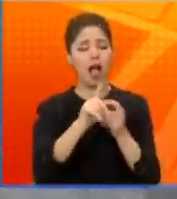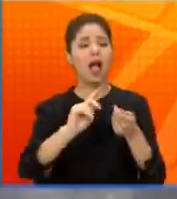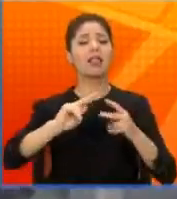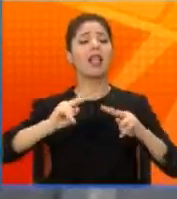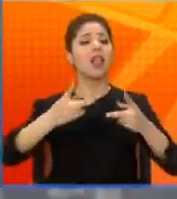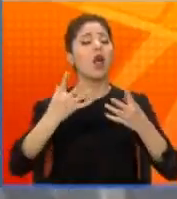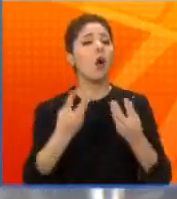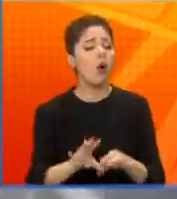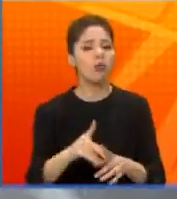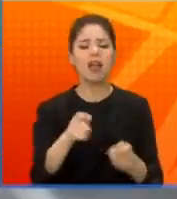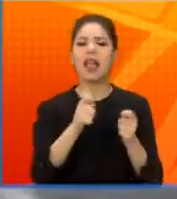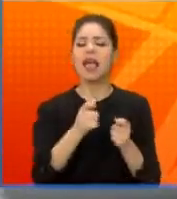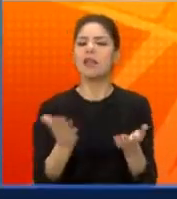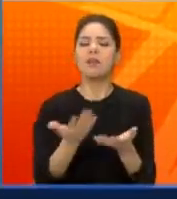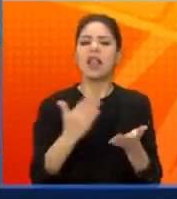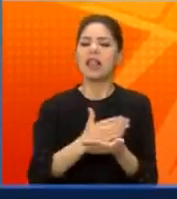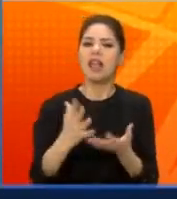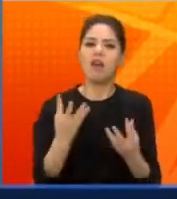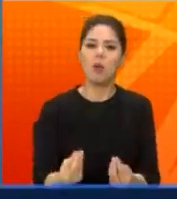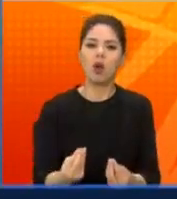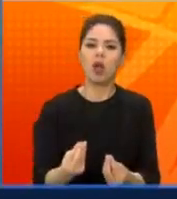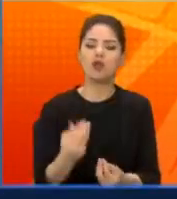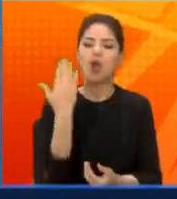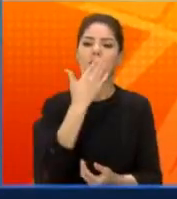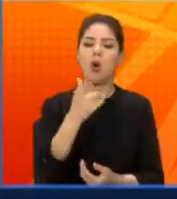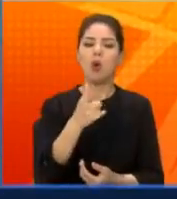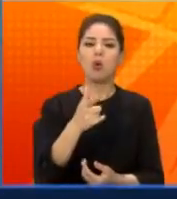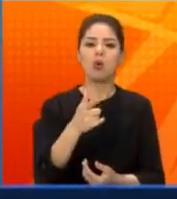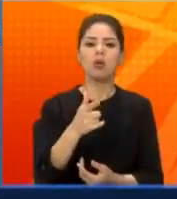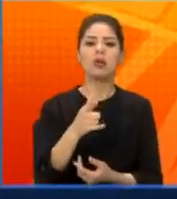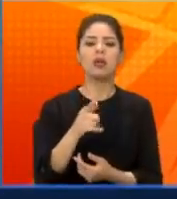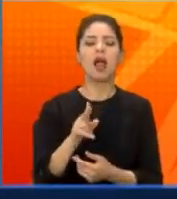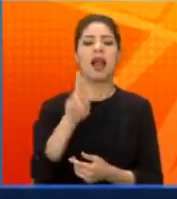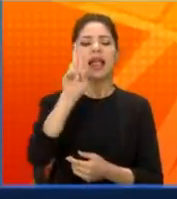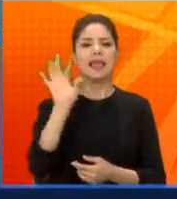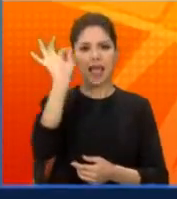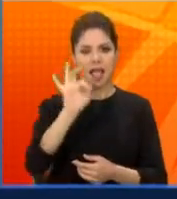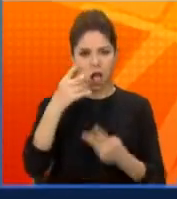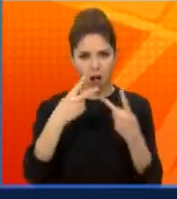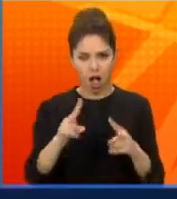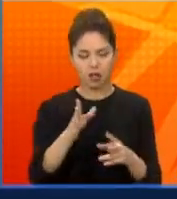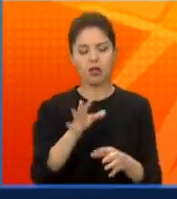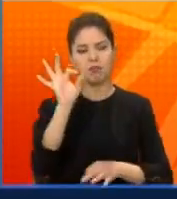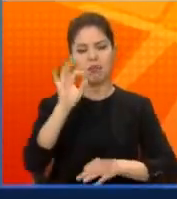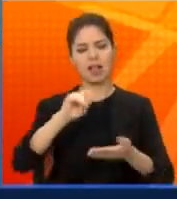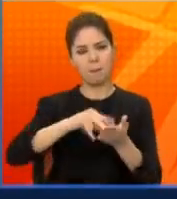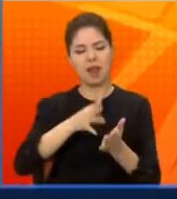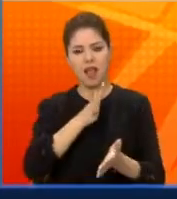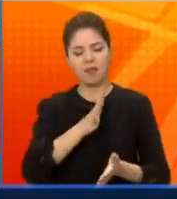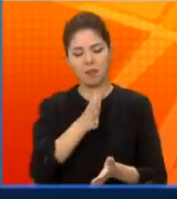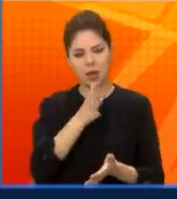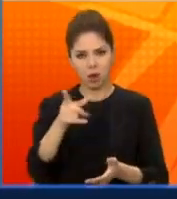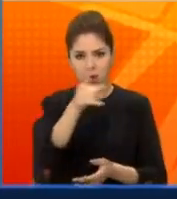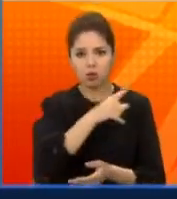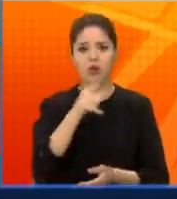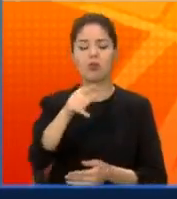olmazsa eğitim nasıl devam edecek? Okullar mevcut takvime göre 7 Eylül'de açılması planlandı biliyorsunuz. Bu açılış tarihi